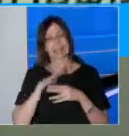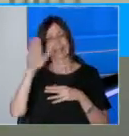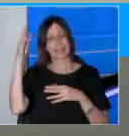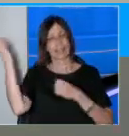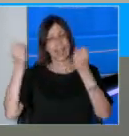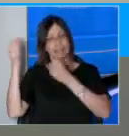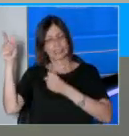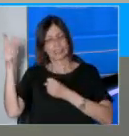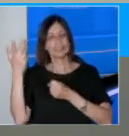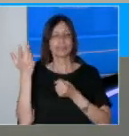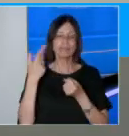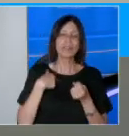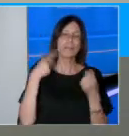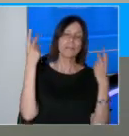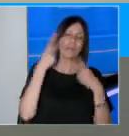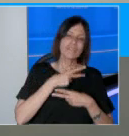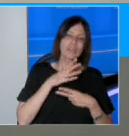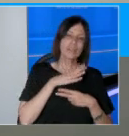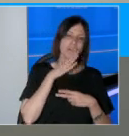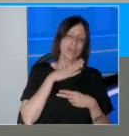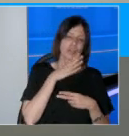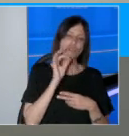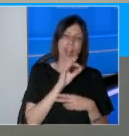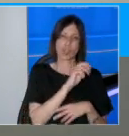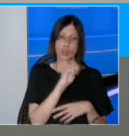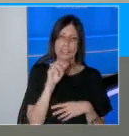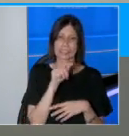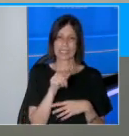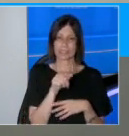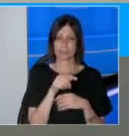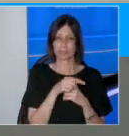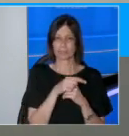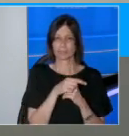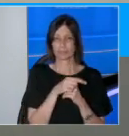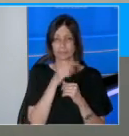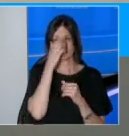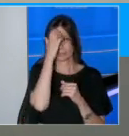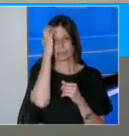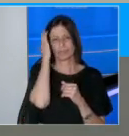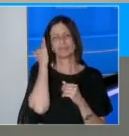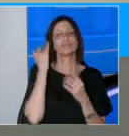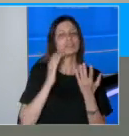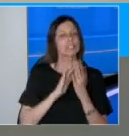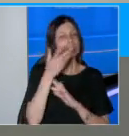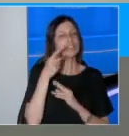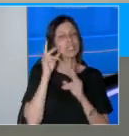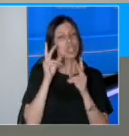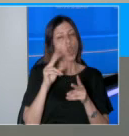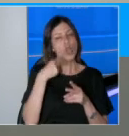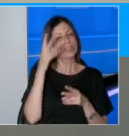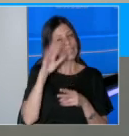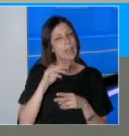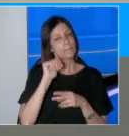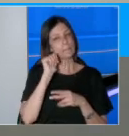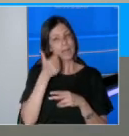ויפציץ, אני מבין את הדילמה, את הבעייתיות של הנושא הזה, כן. זה שריפות, זה יכול להיות גם מחר,